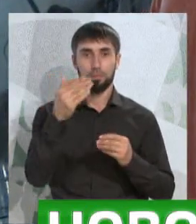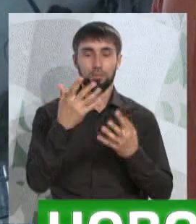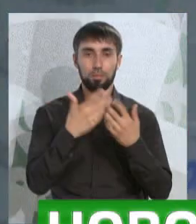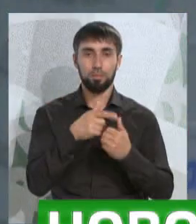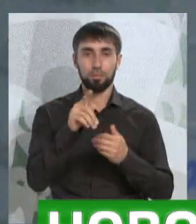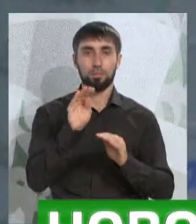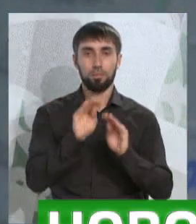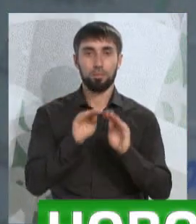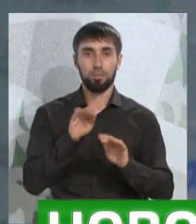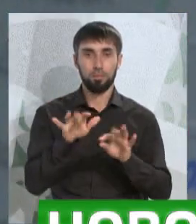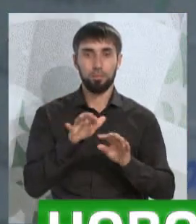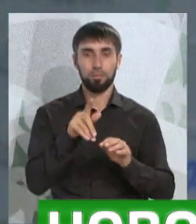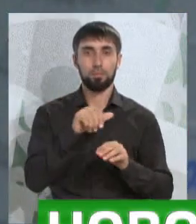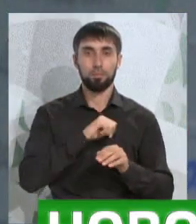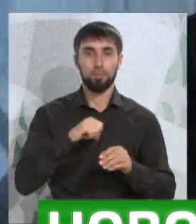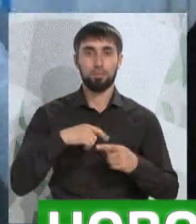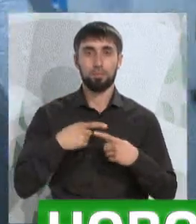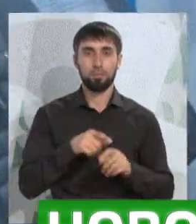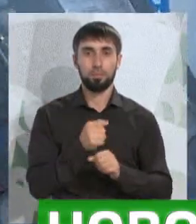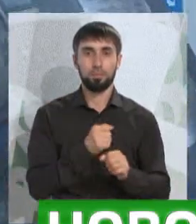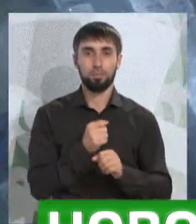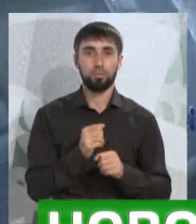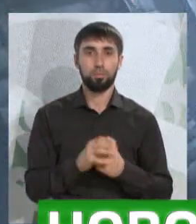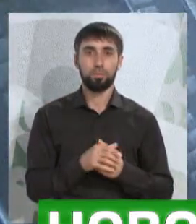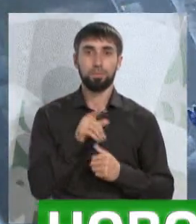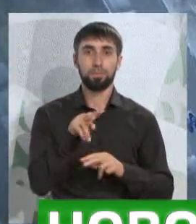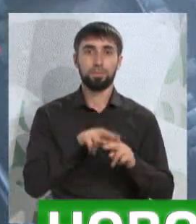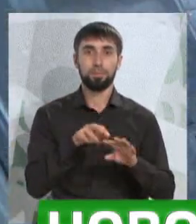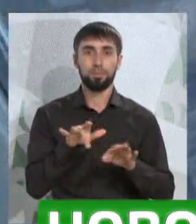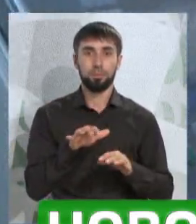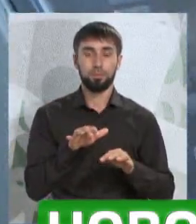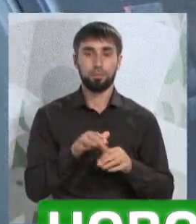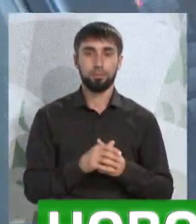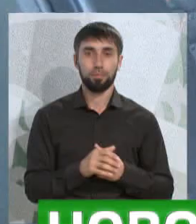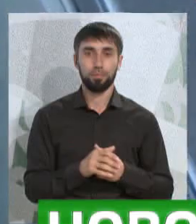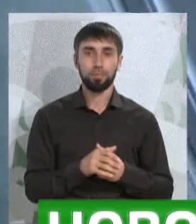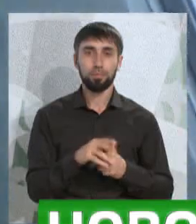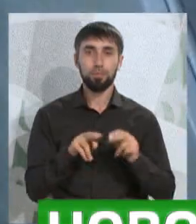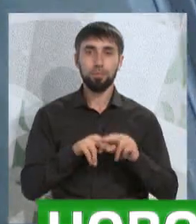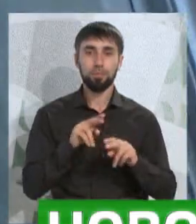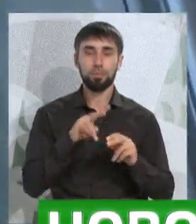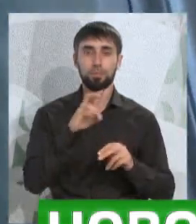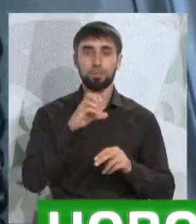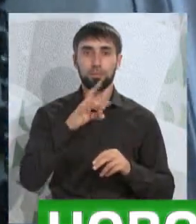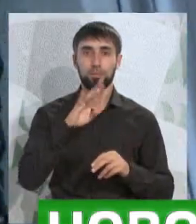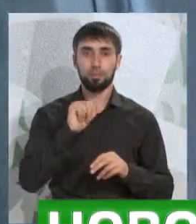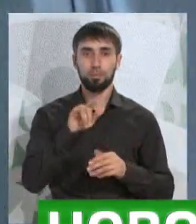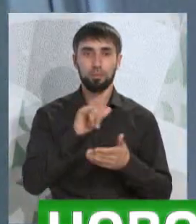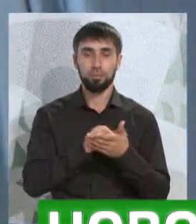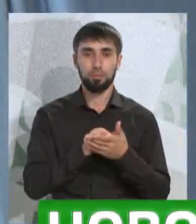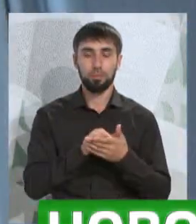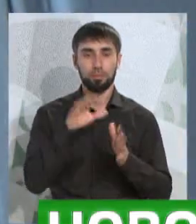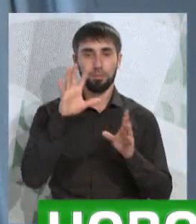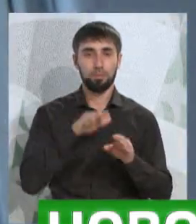задаются бригадиром, дальше уже дело техники. Здесь в компьютере мы настраиваем полностью,